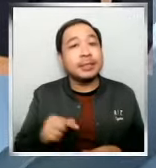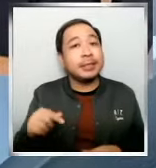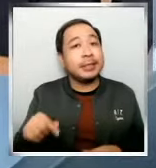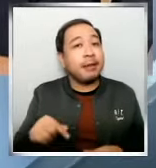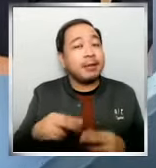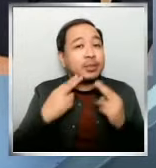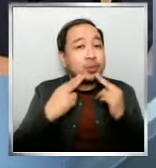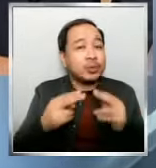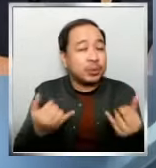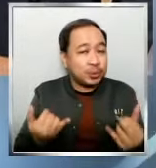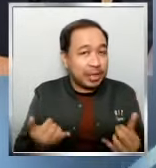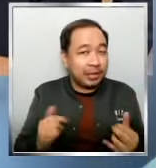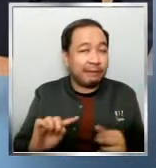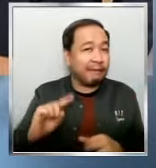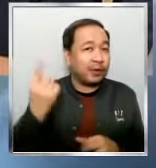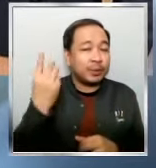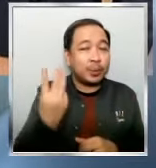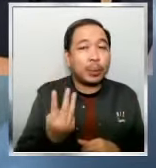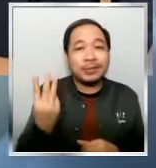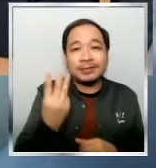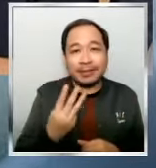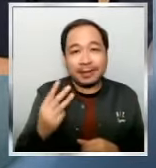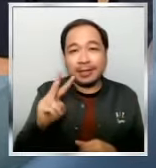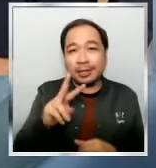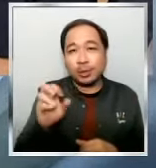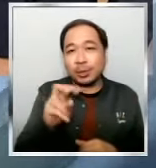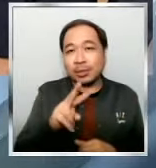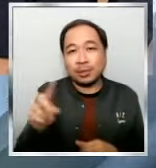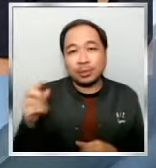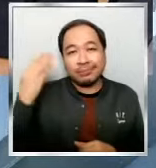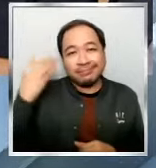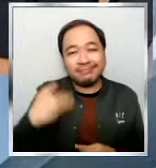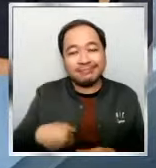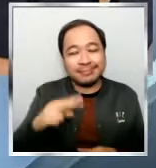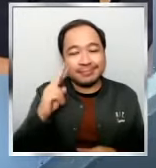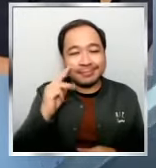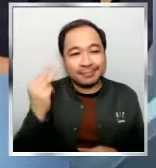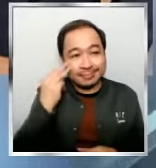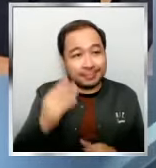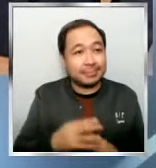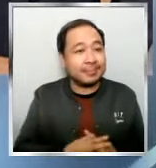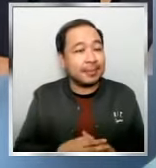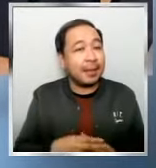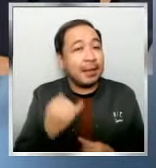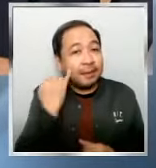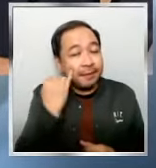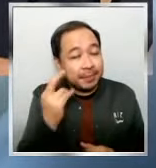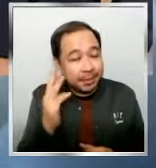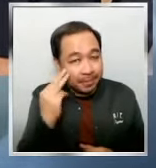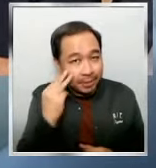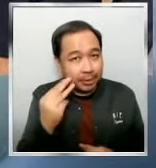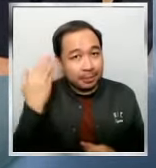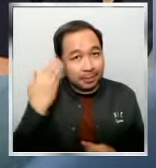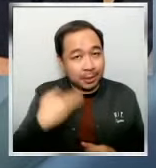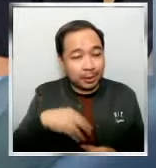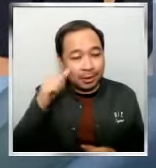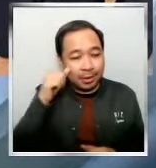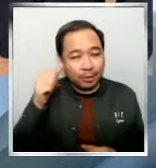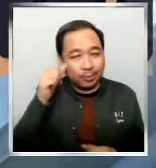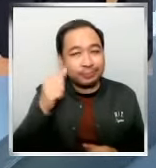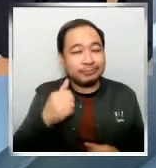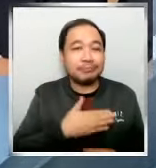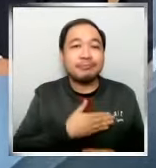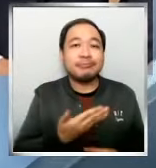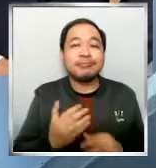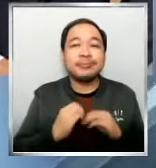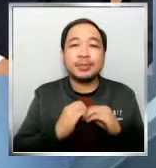ng ngayong unang Miyerkules ng 2022. Ako po si Vicky Morales. Ako po si Ivan Mayrina. Ako po si Atom Araulio. Buong puso para sa Pilipino.